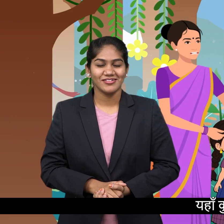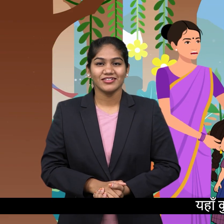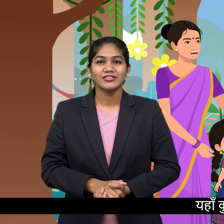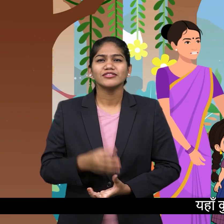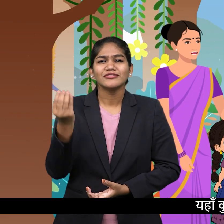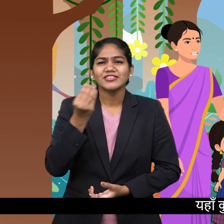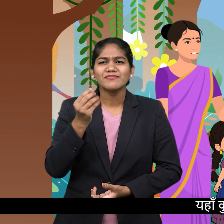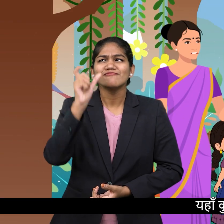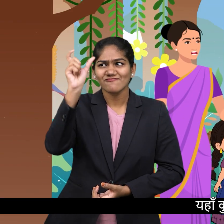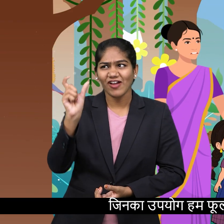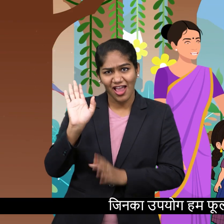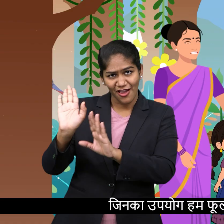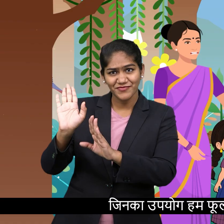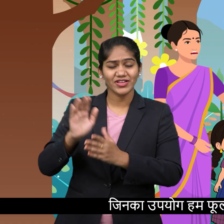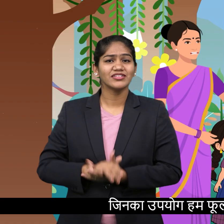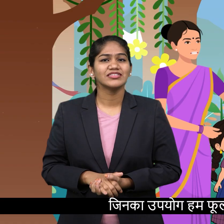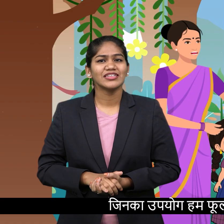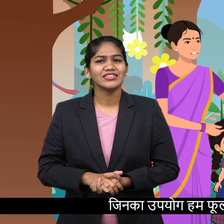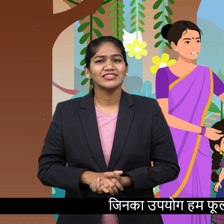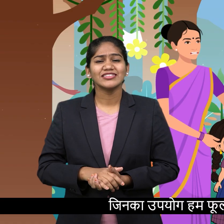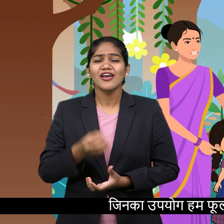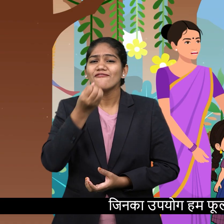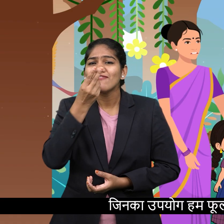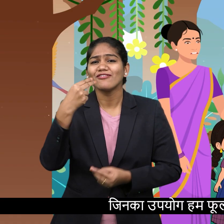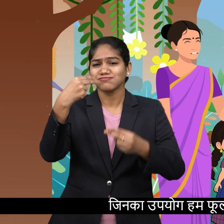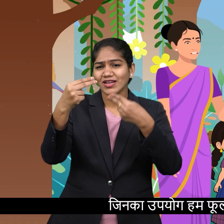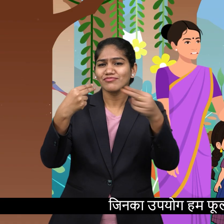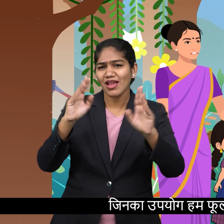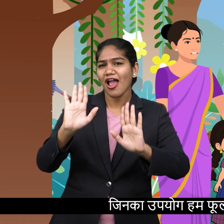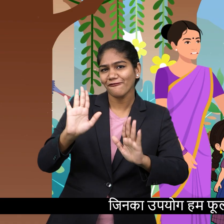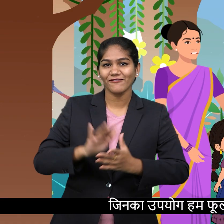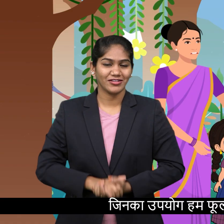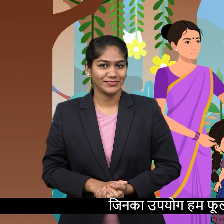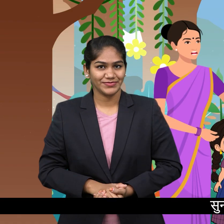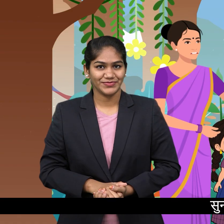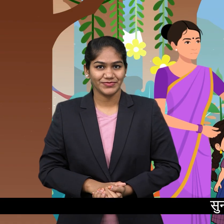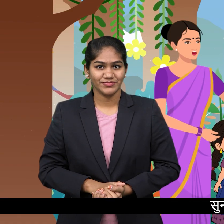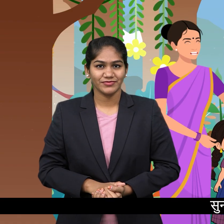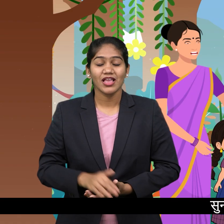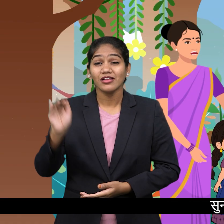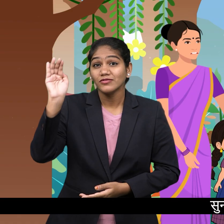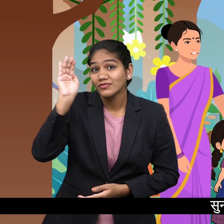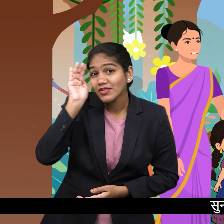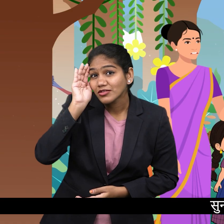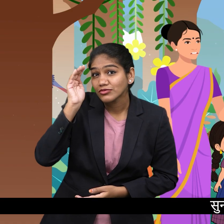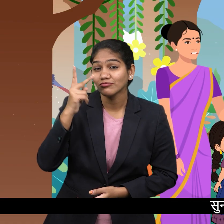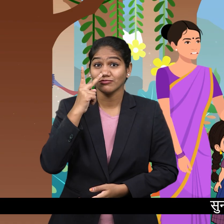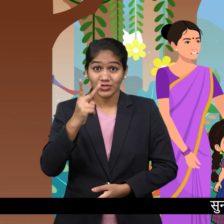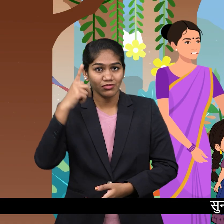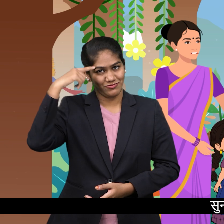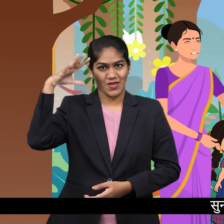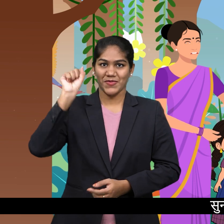यहाँ कुछ शब्द दिए गए हैं जिनका उपयोग हम फूलों के बारे में बात करते समय करते हैं। सुनो और याद रखो।